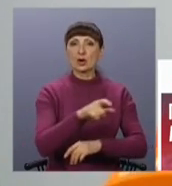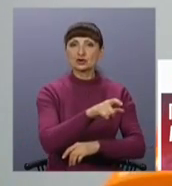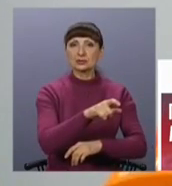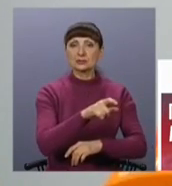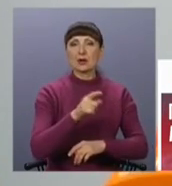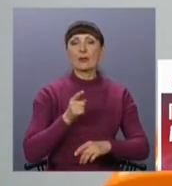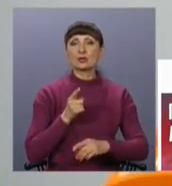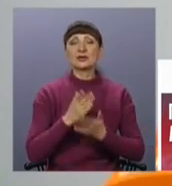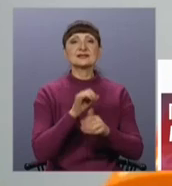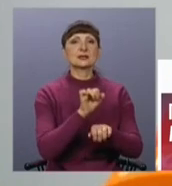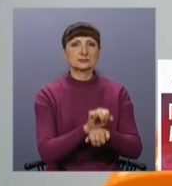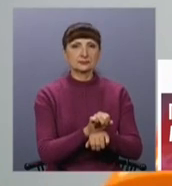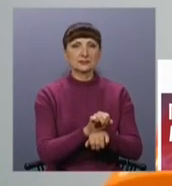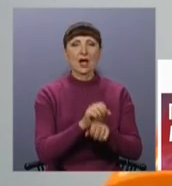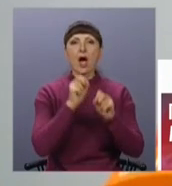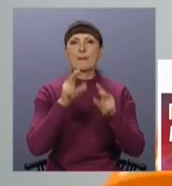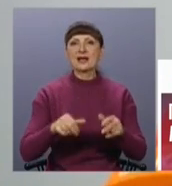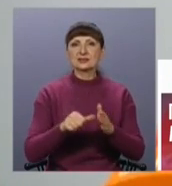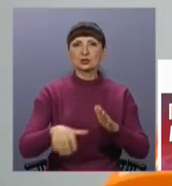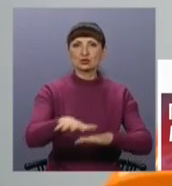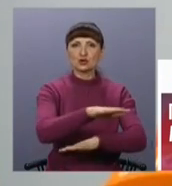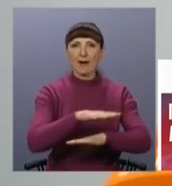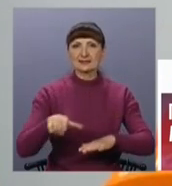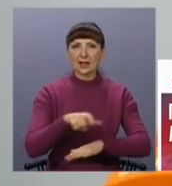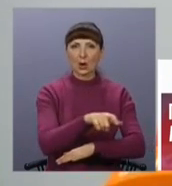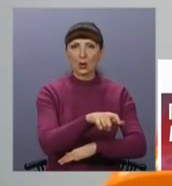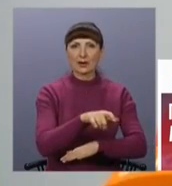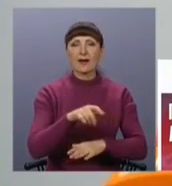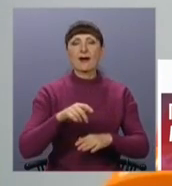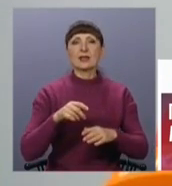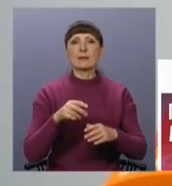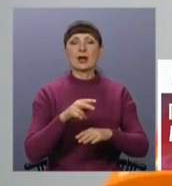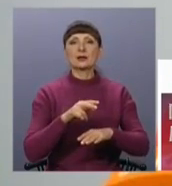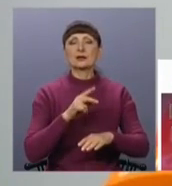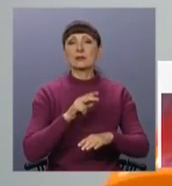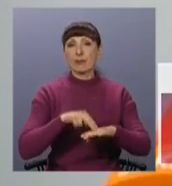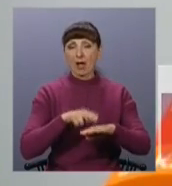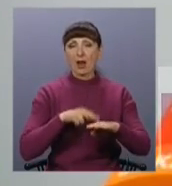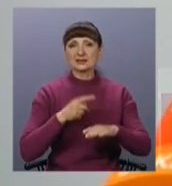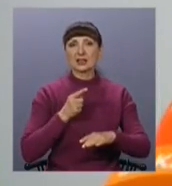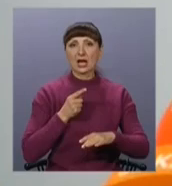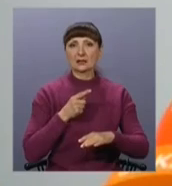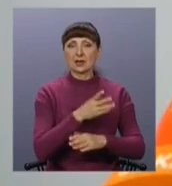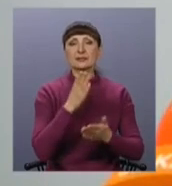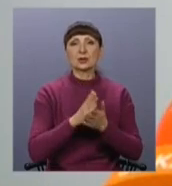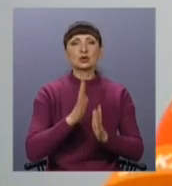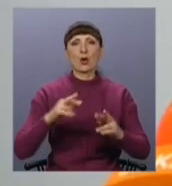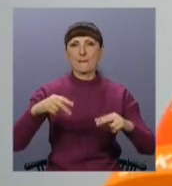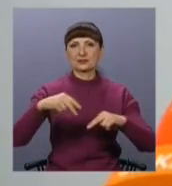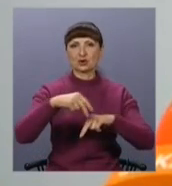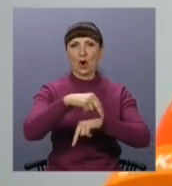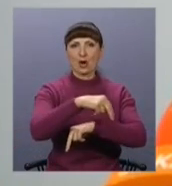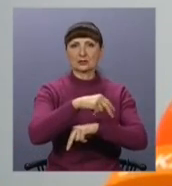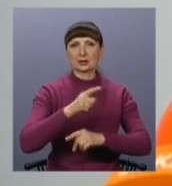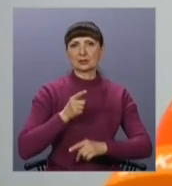точки отстоя, аварийно-опасные участки, где наряды дорожной патрульной полиции несут патрулирование в пешем наряде. В